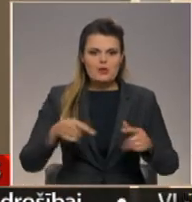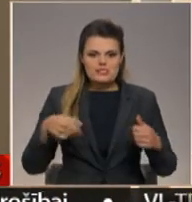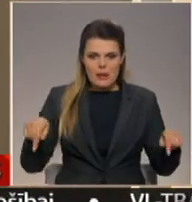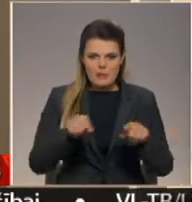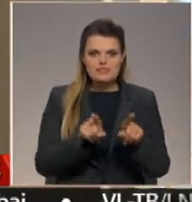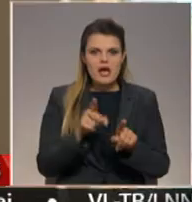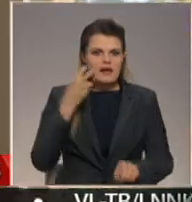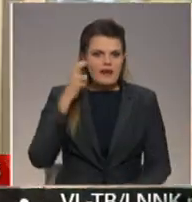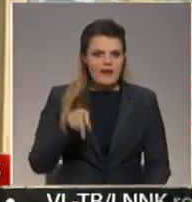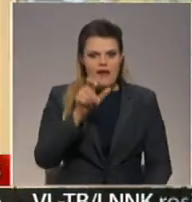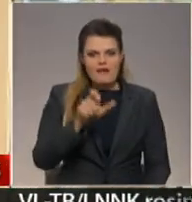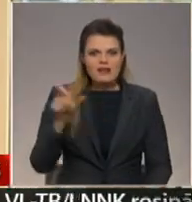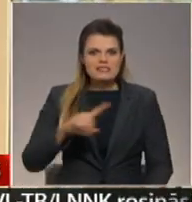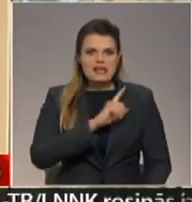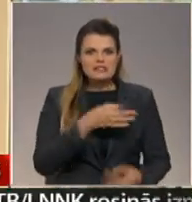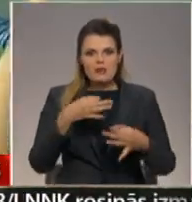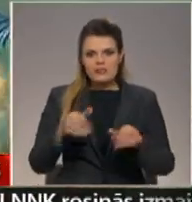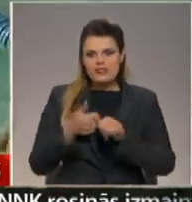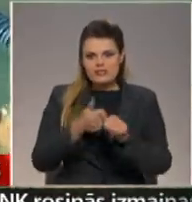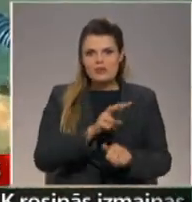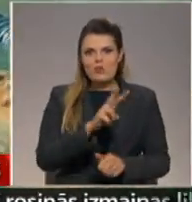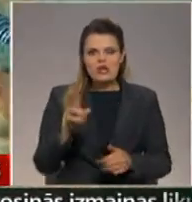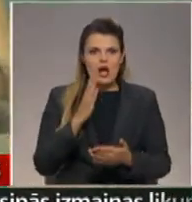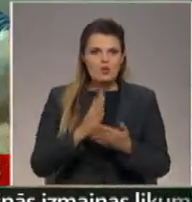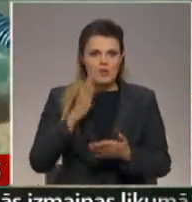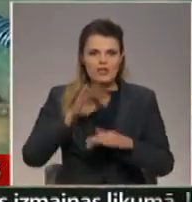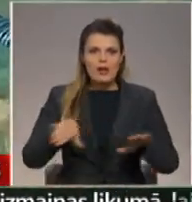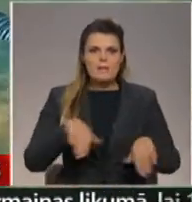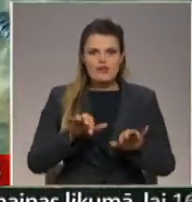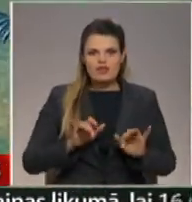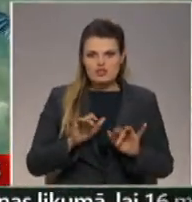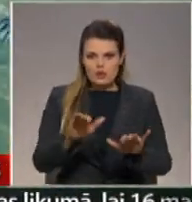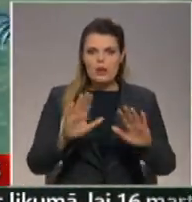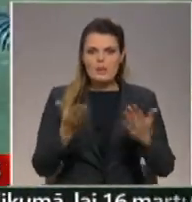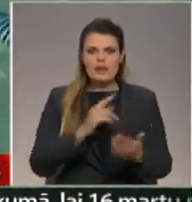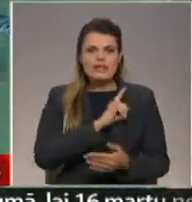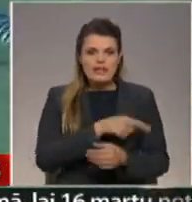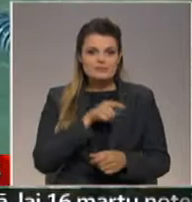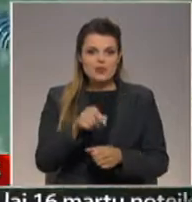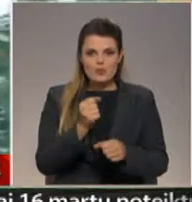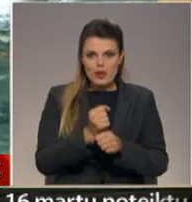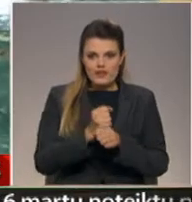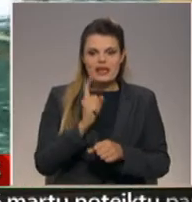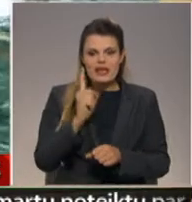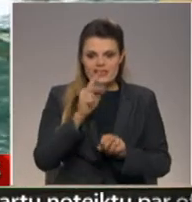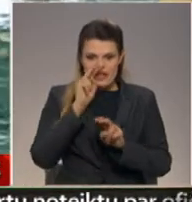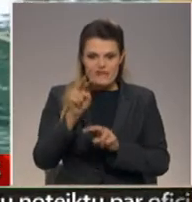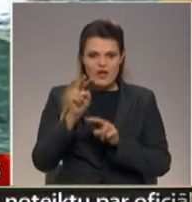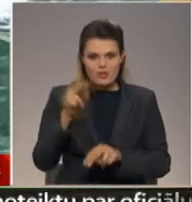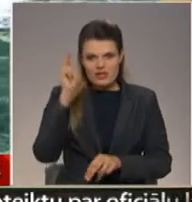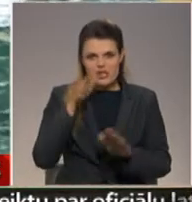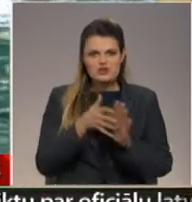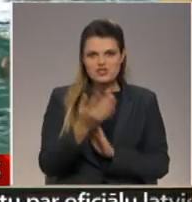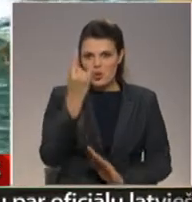Arī vecākiem ir iespēja brīvi sekot līdzi tam, kā noris peldēšanas nodarbības. Bet iespēja to darīt ir tikai vērojot treniņus